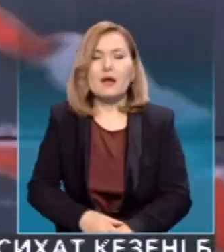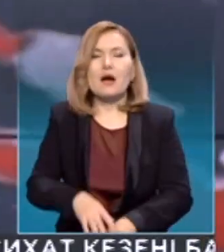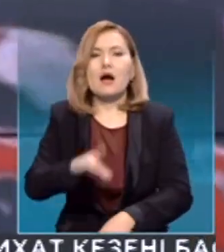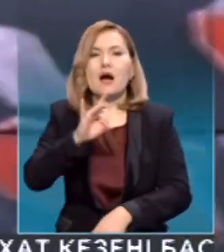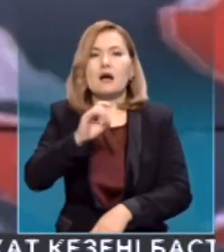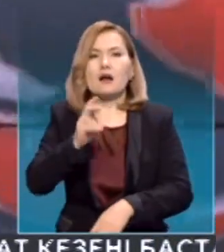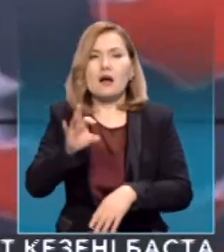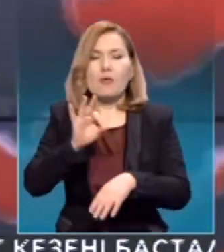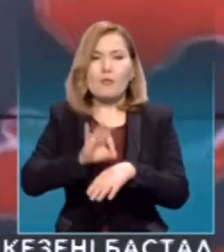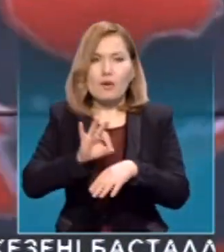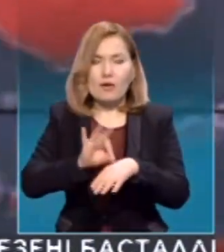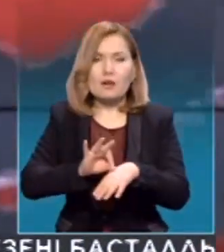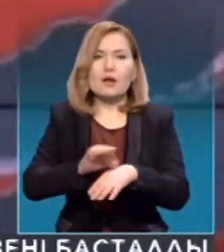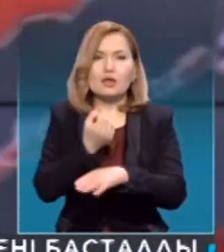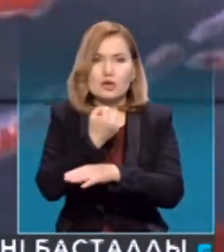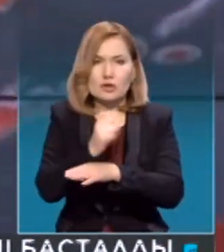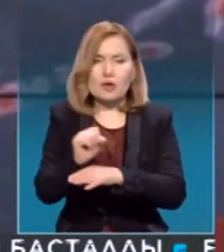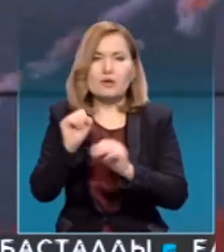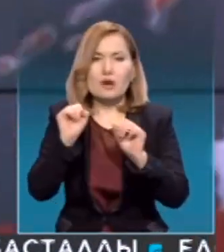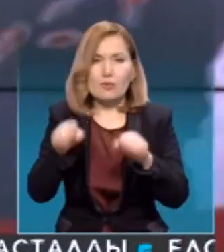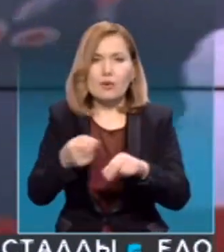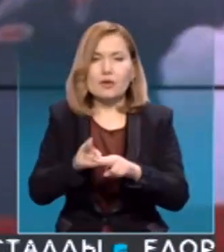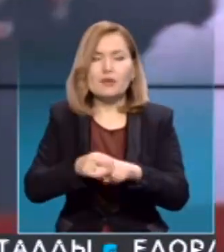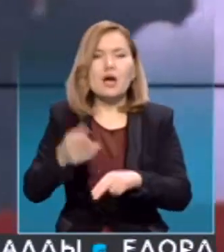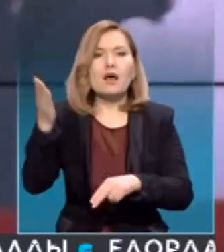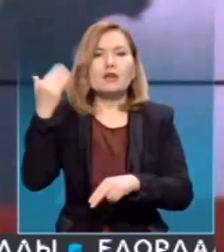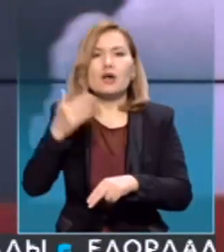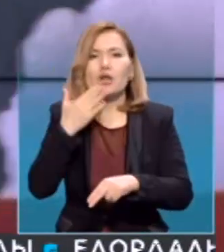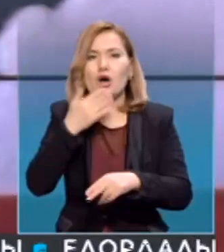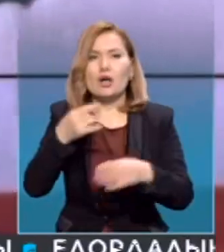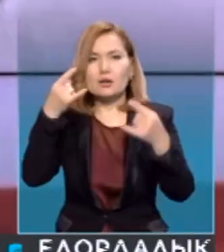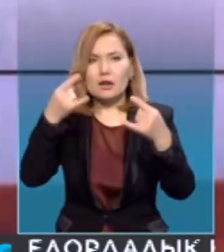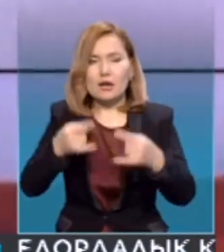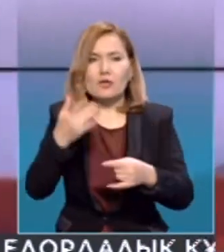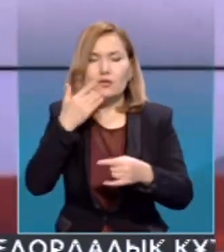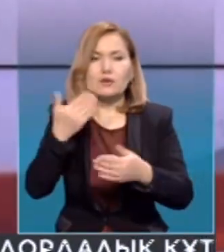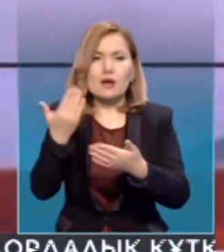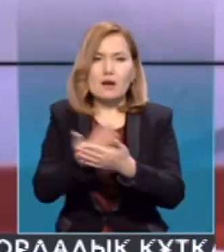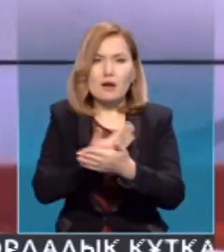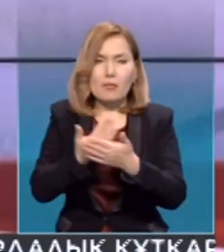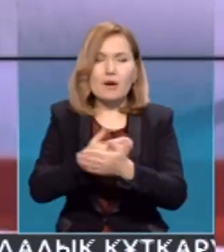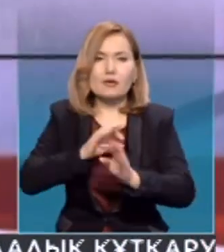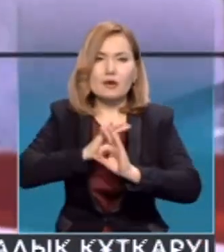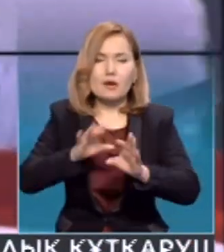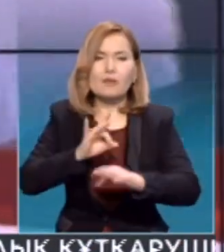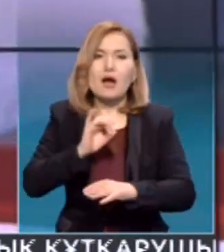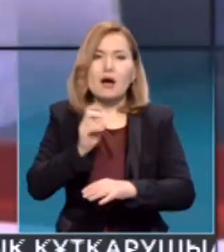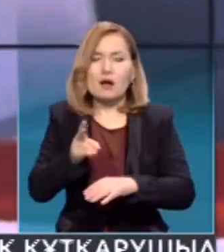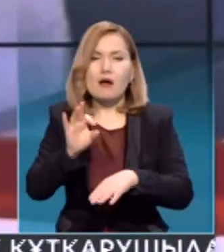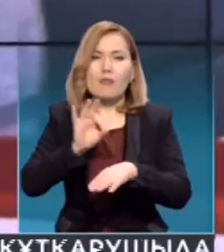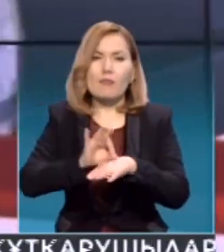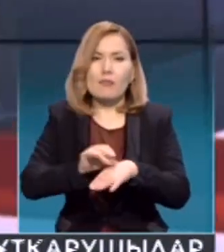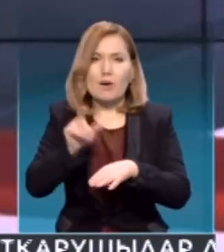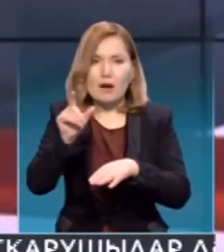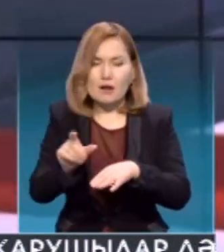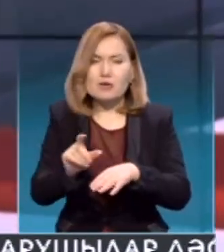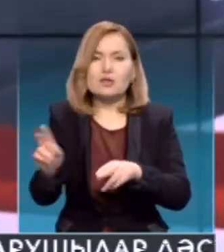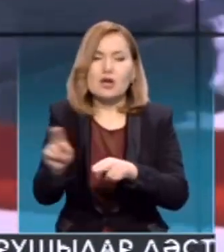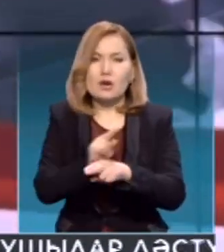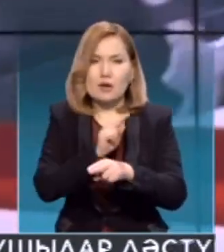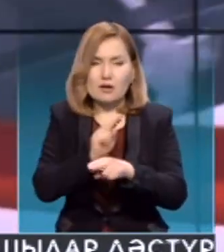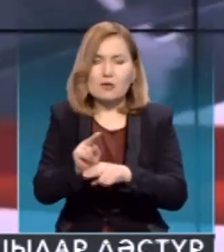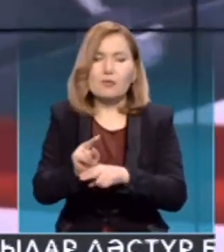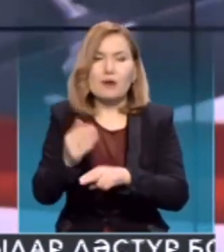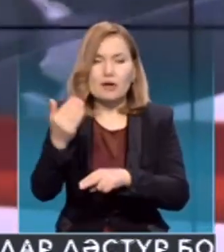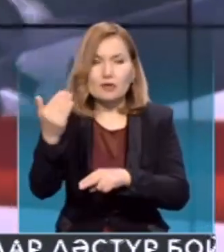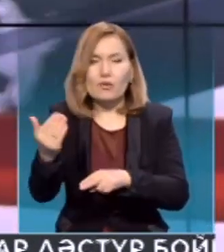Онкологиялық ауруды жеңуге болады. Бұған дейінде ұлттық арна эфирінен аты жаман дерттен ата болған азаматтар туралы айтып